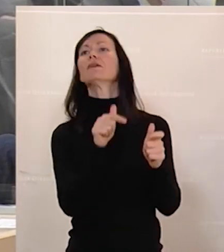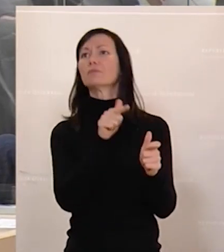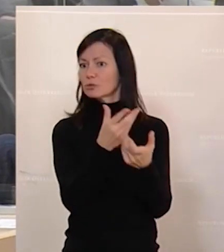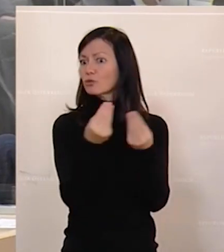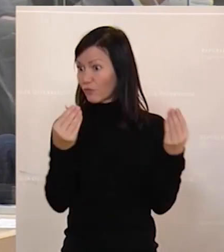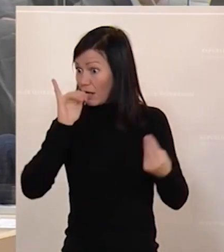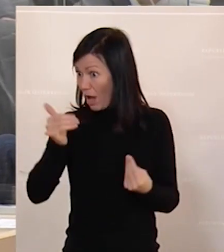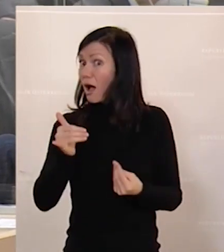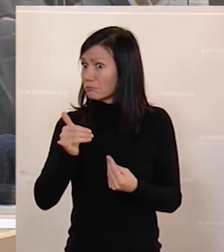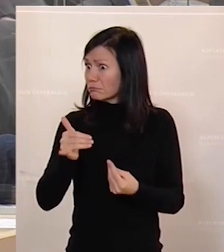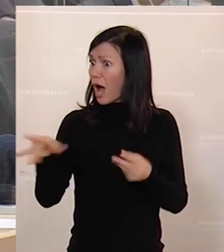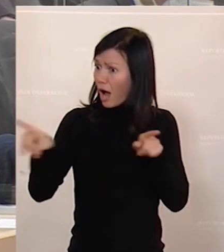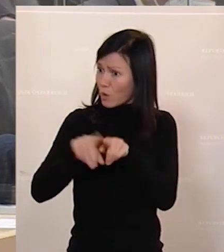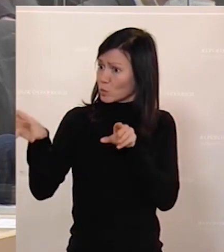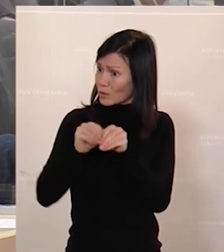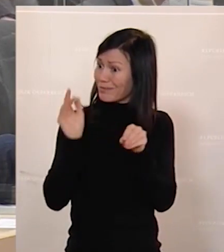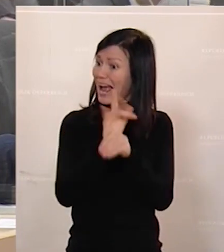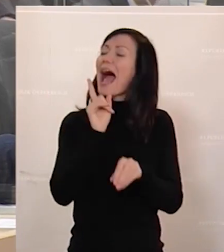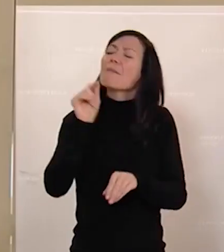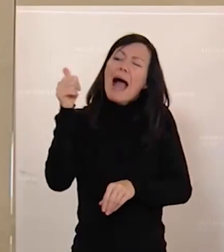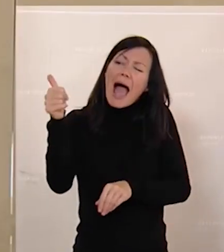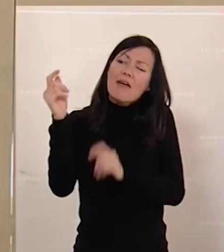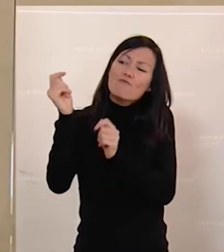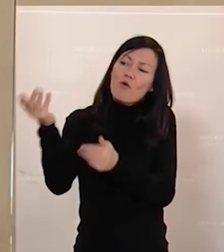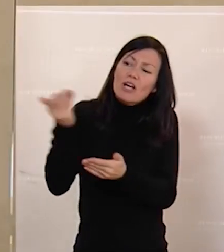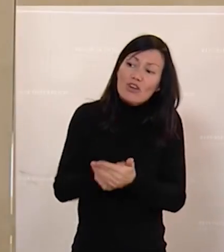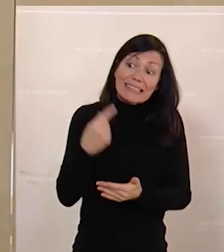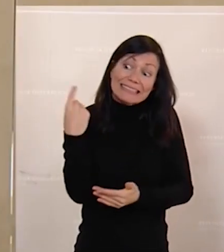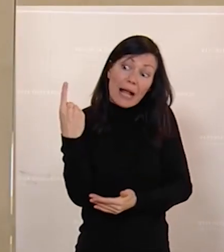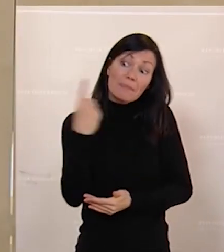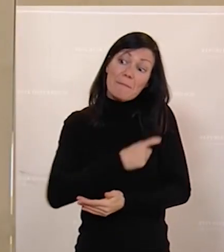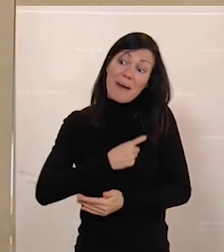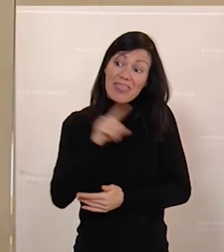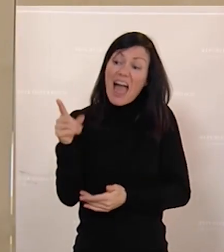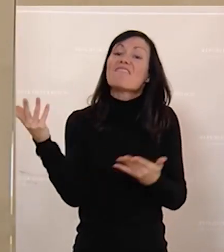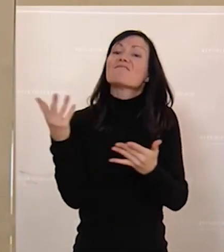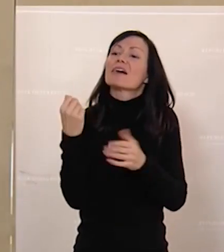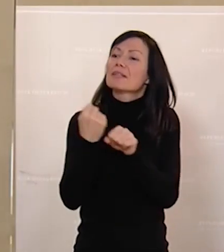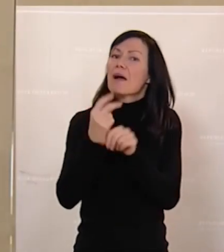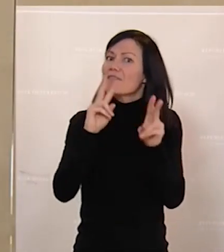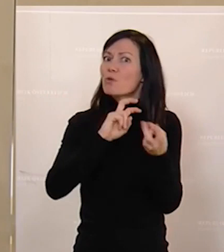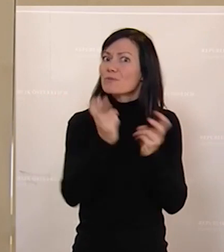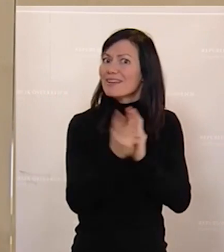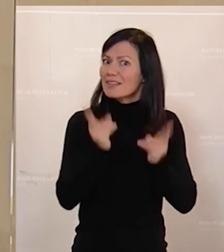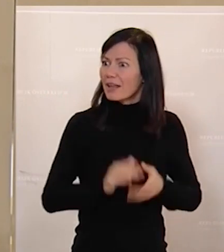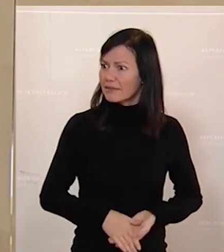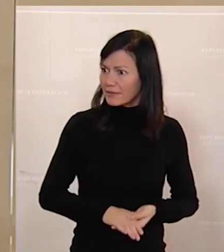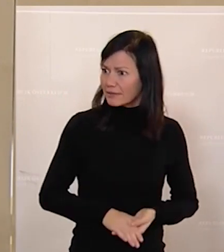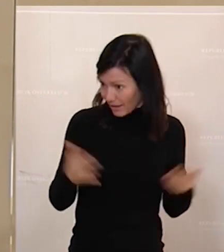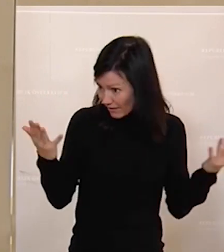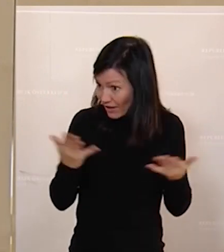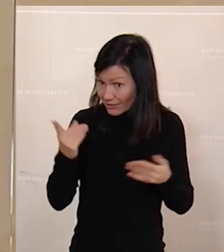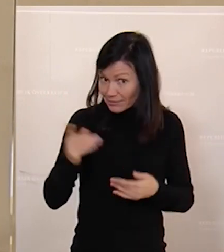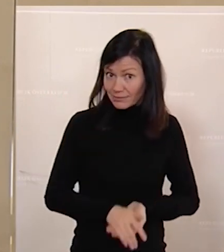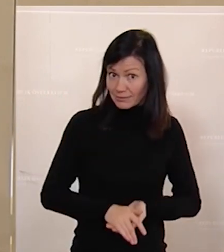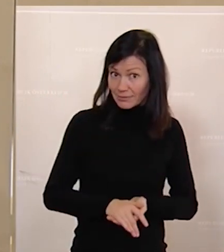mir einen einzigen machbaren Vorschlag, der von Ihrer Fraktion gekommen ist. Sie reden von Freiheit und meinen